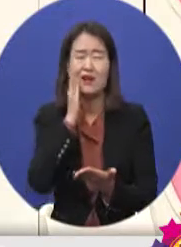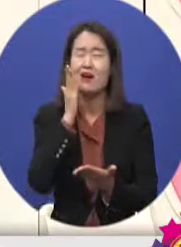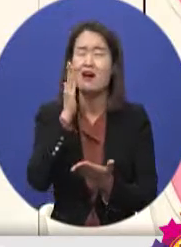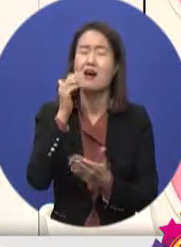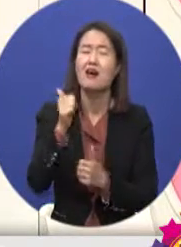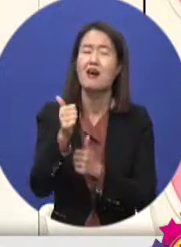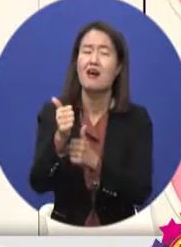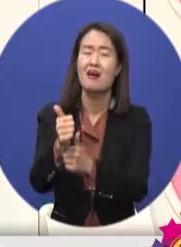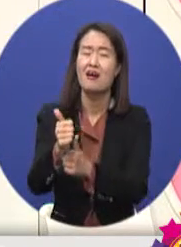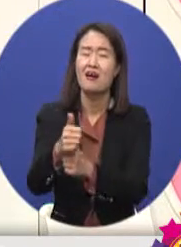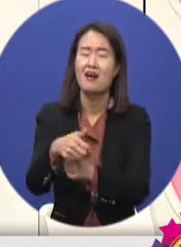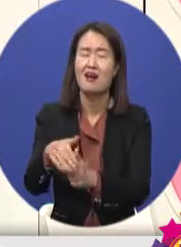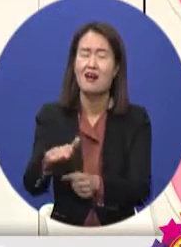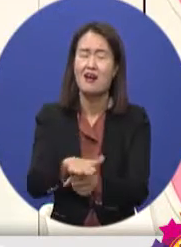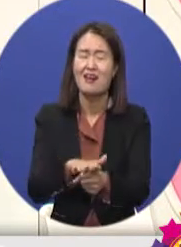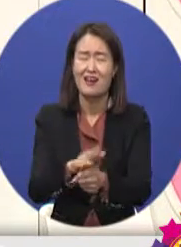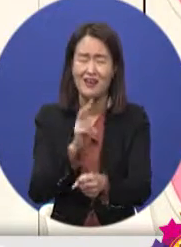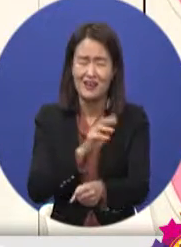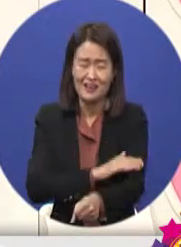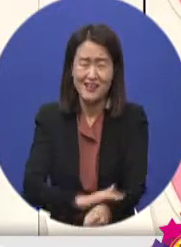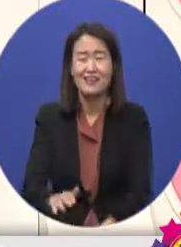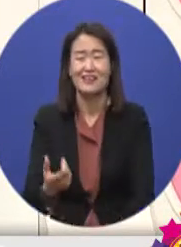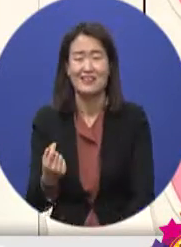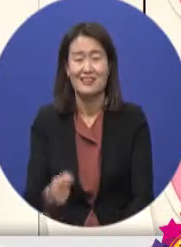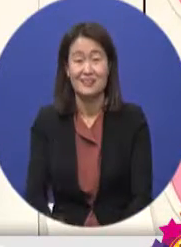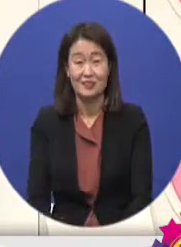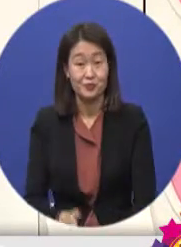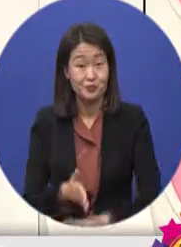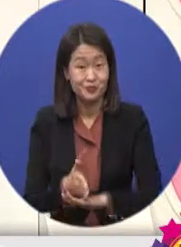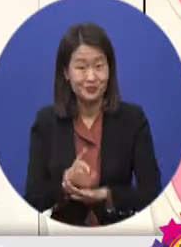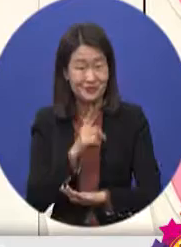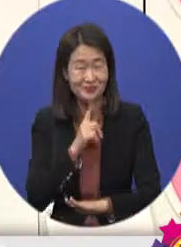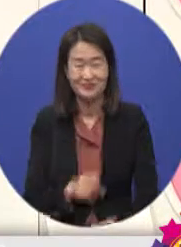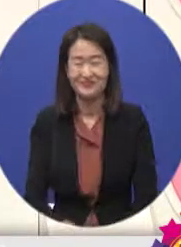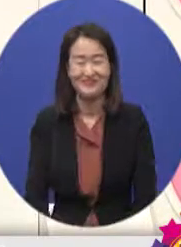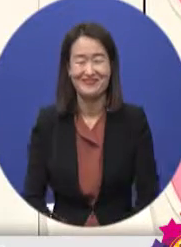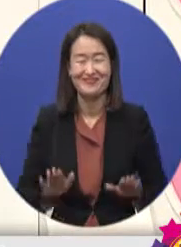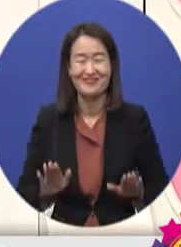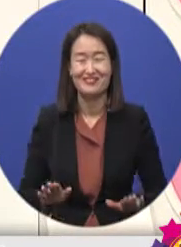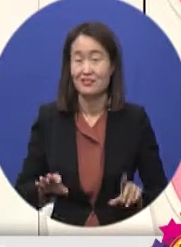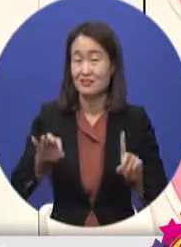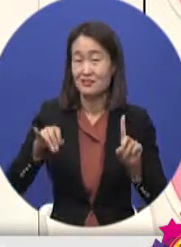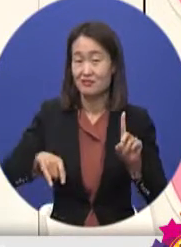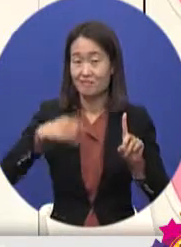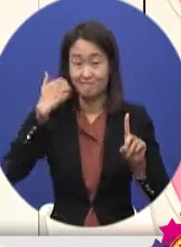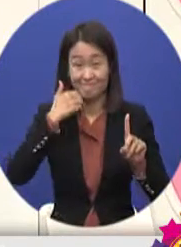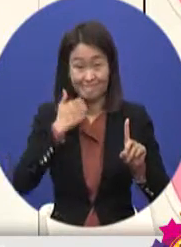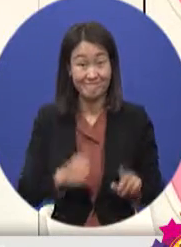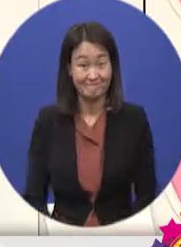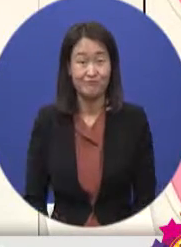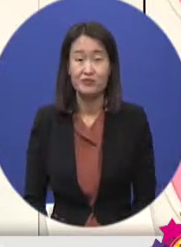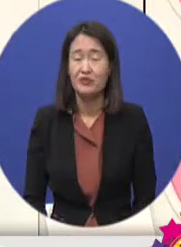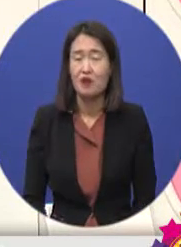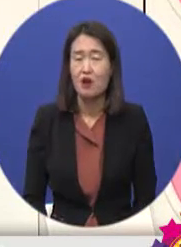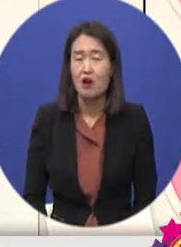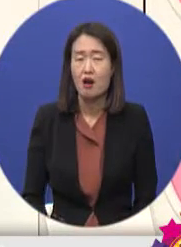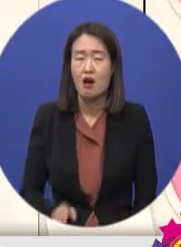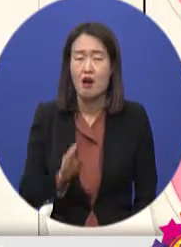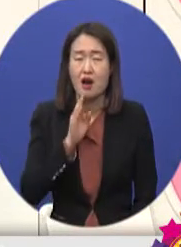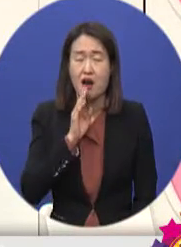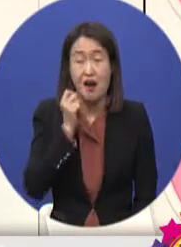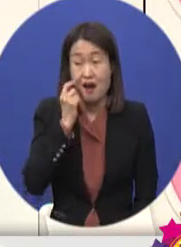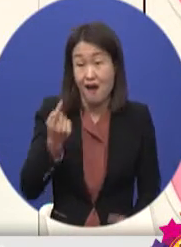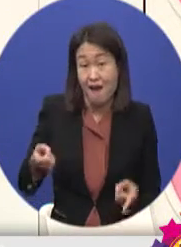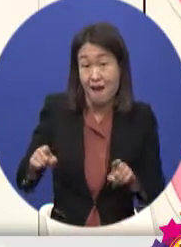따라 가버린 사랑 잘 불러주셨습니다. 감사합니다. 오늘의 장원입니다. 이분은요, 월